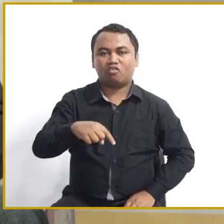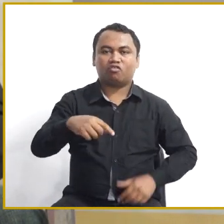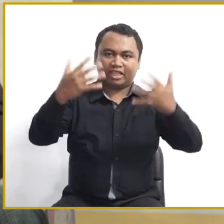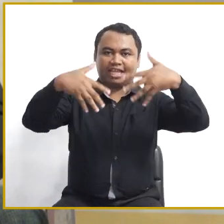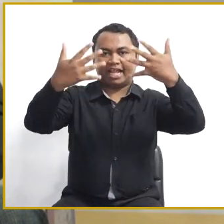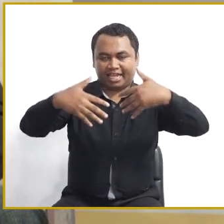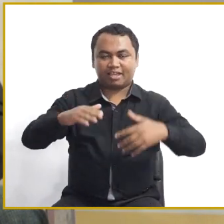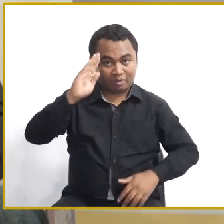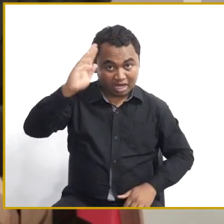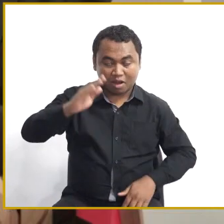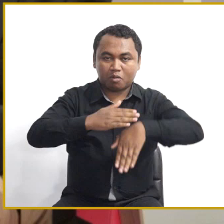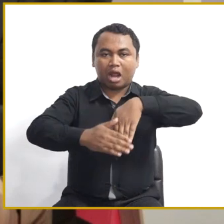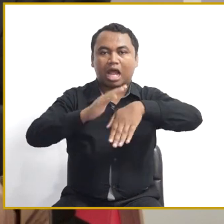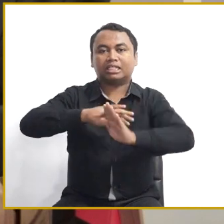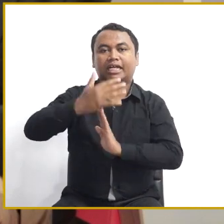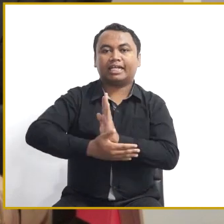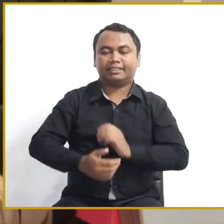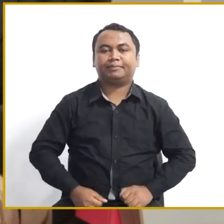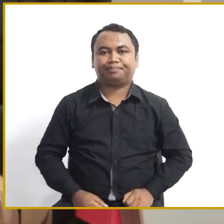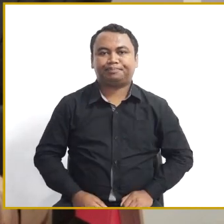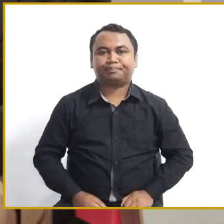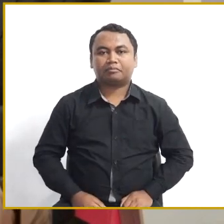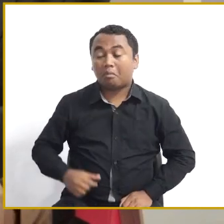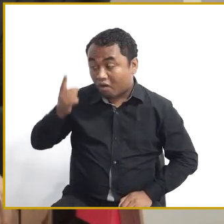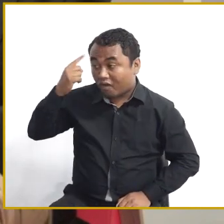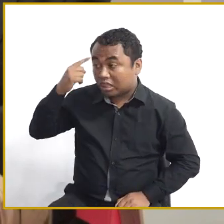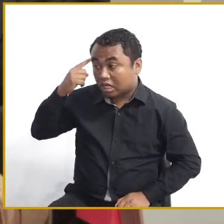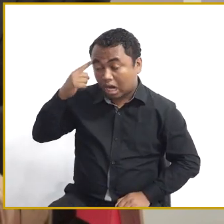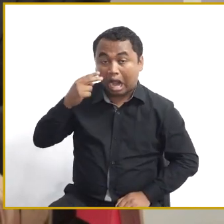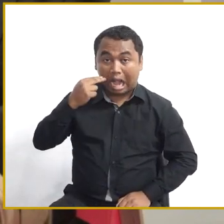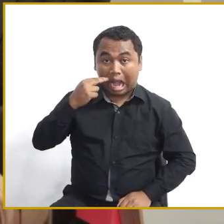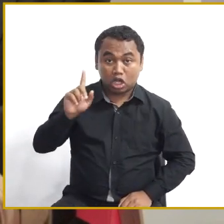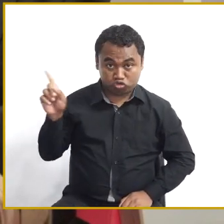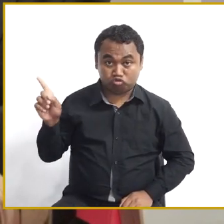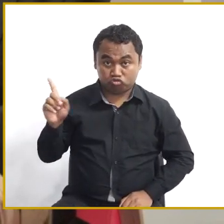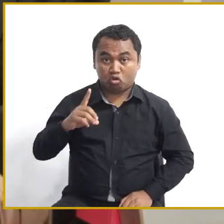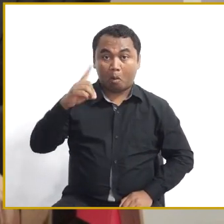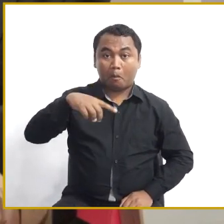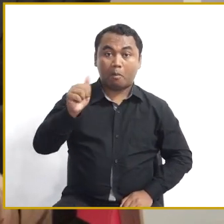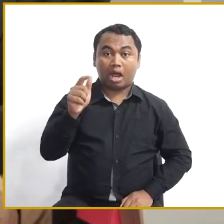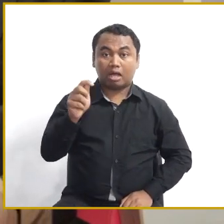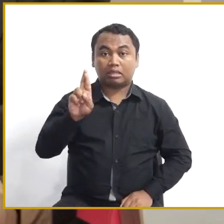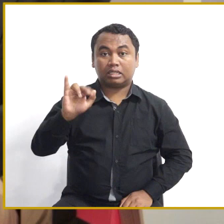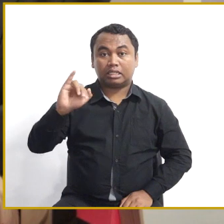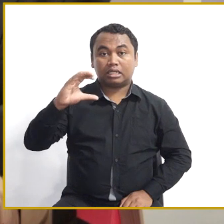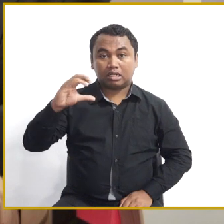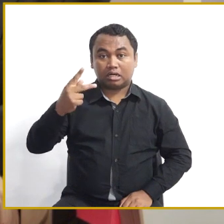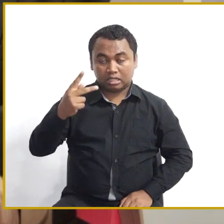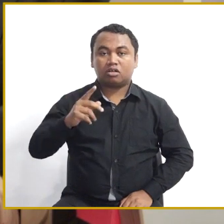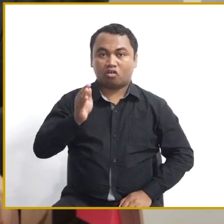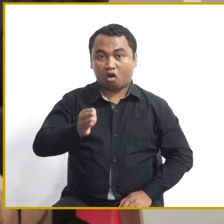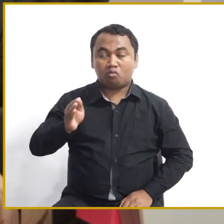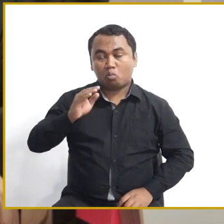isika malagasy iray manontolo. Raha ny fahafantarana ny Patrick Raharimanana zany dia teo amin'ny sehatry ny politika tato ato fa teo ihany